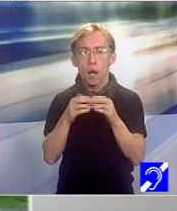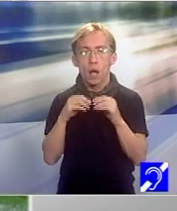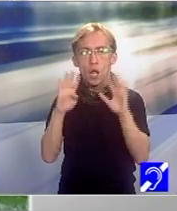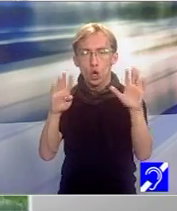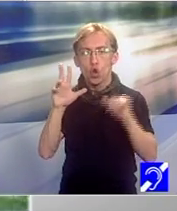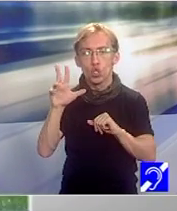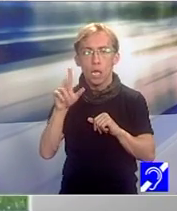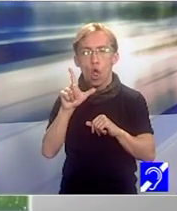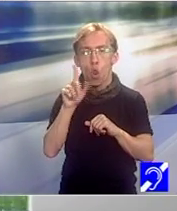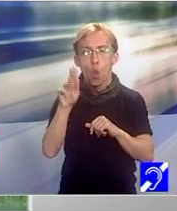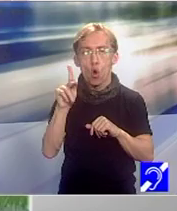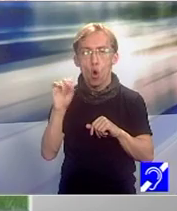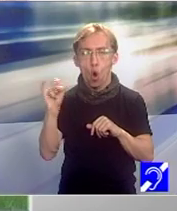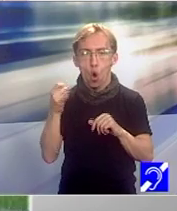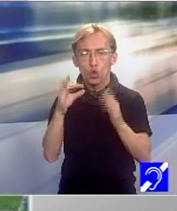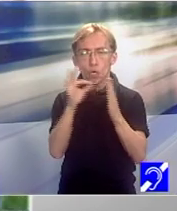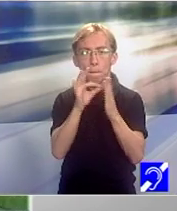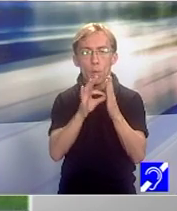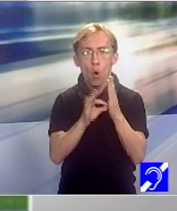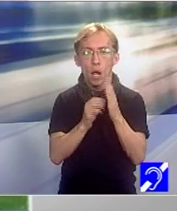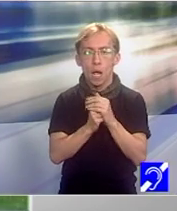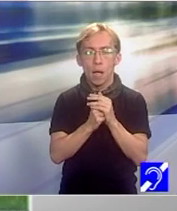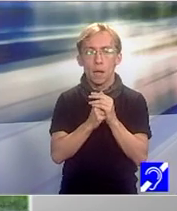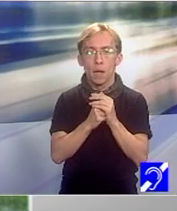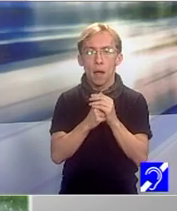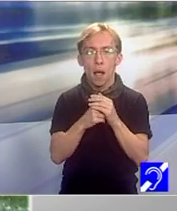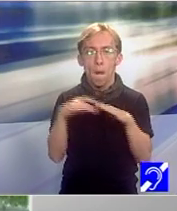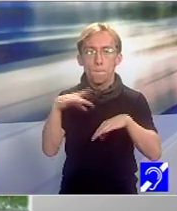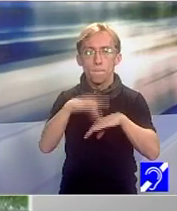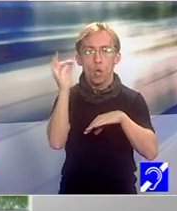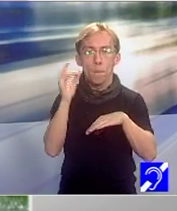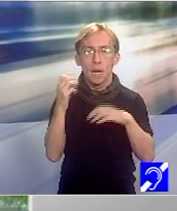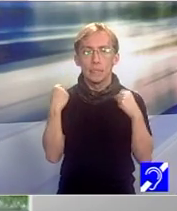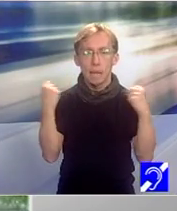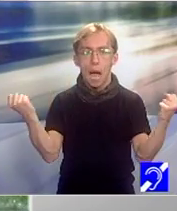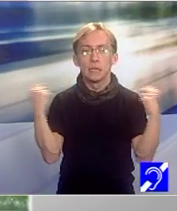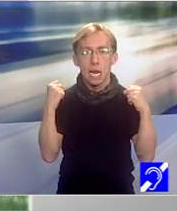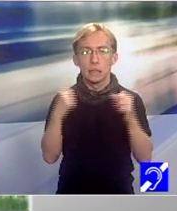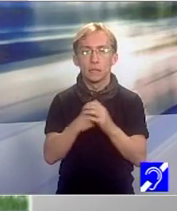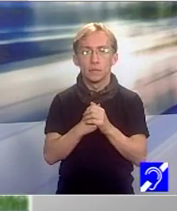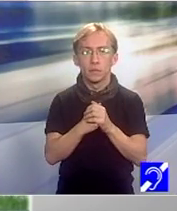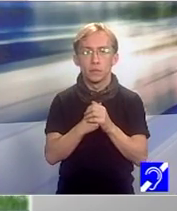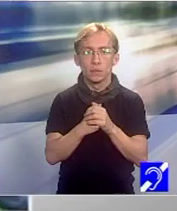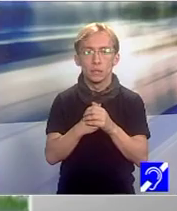Lugoj. În cadrul programului se desfășoară probe de atletism, șah și bowling, iar astăzi,